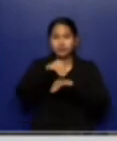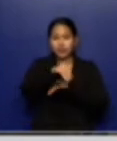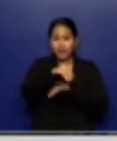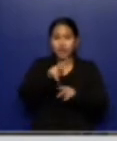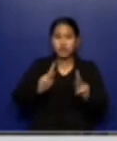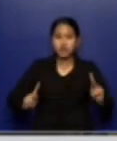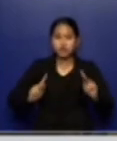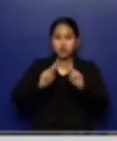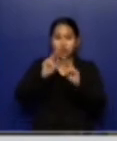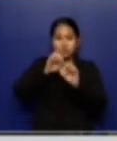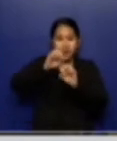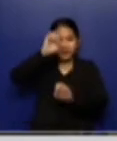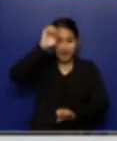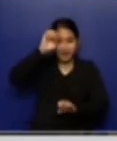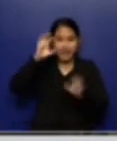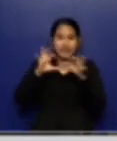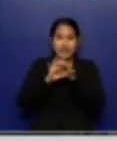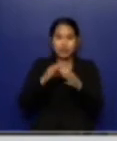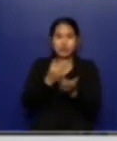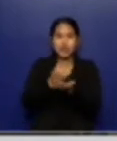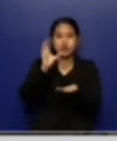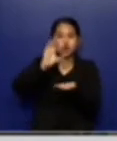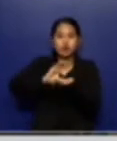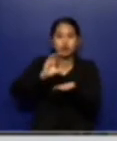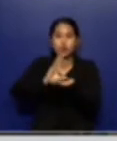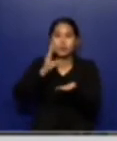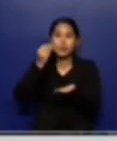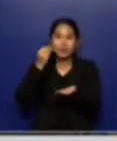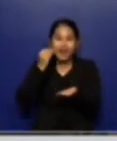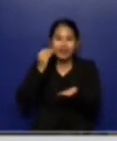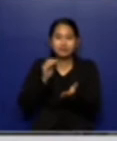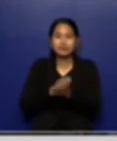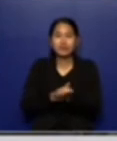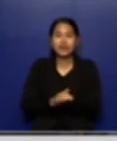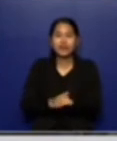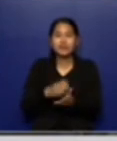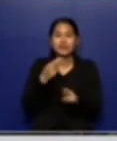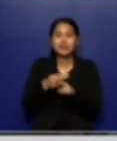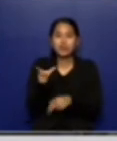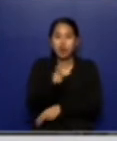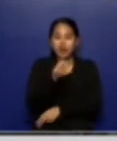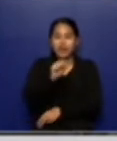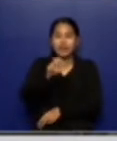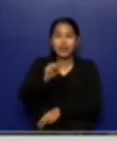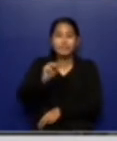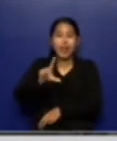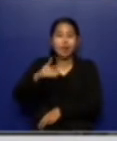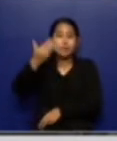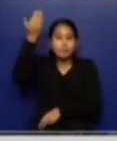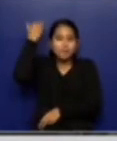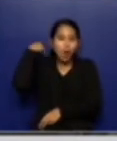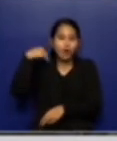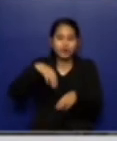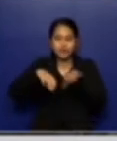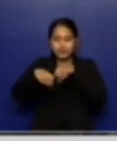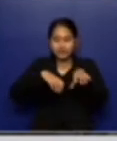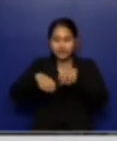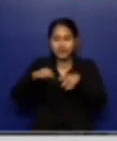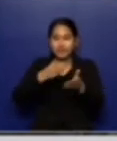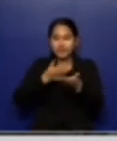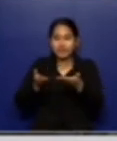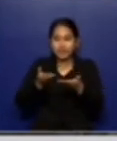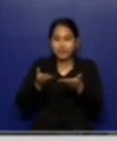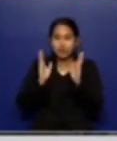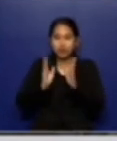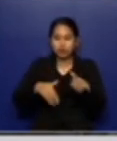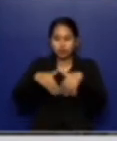ยนะครับคือเรื่องของกองทุนหมู่บ้านแต่ก่อน SFLเป็นการจัดซื้อของประชาชนโดยประชาชน